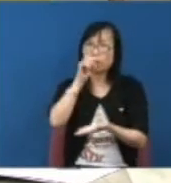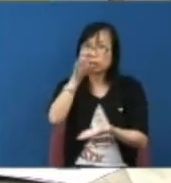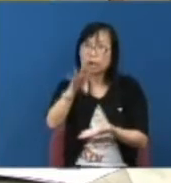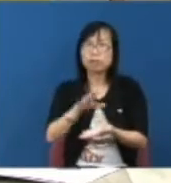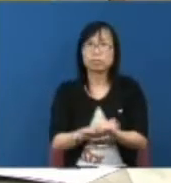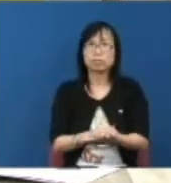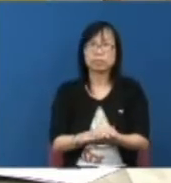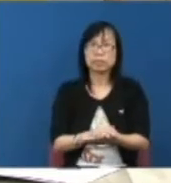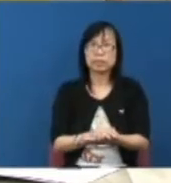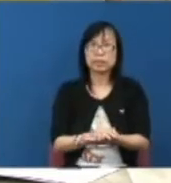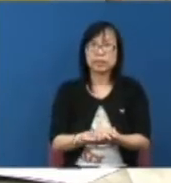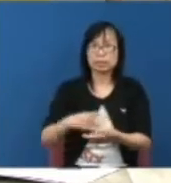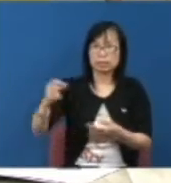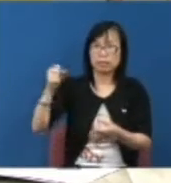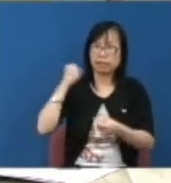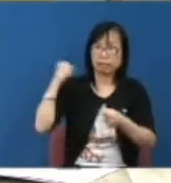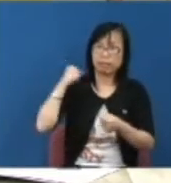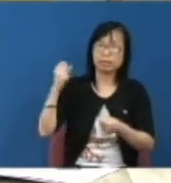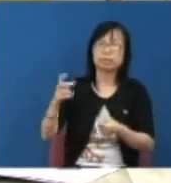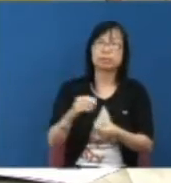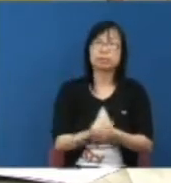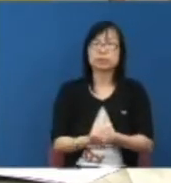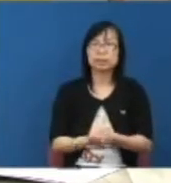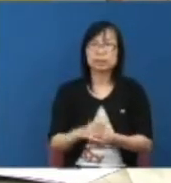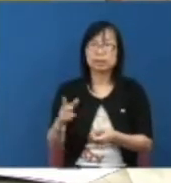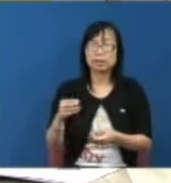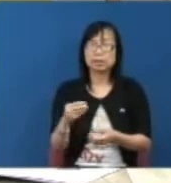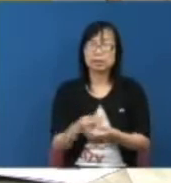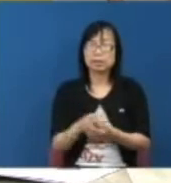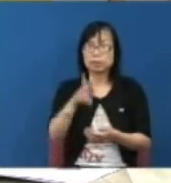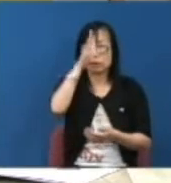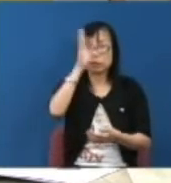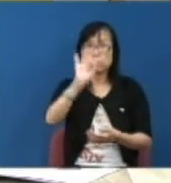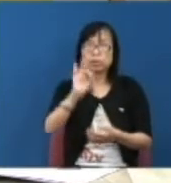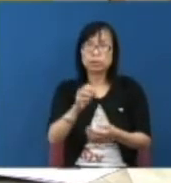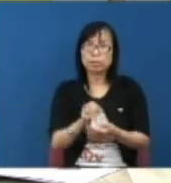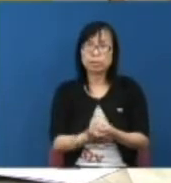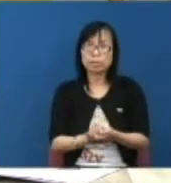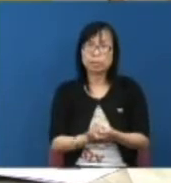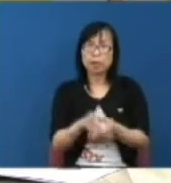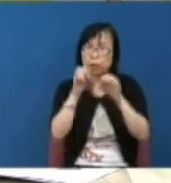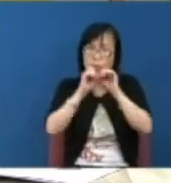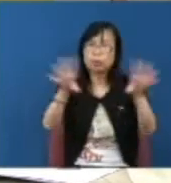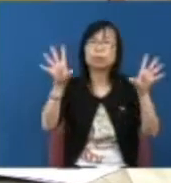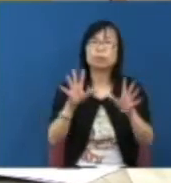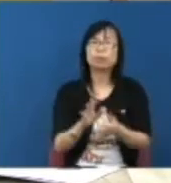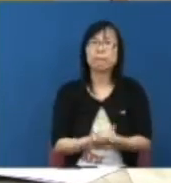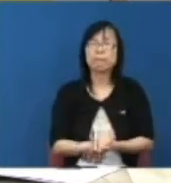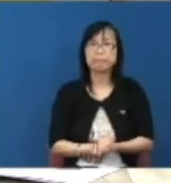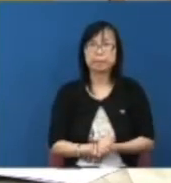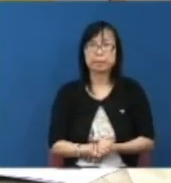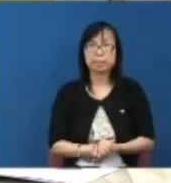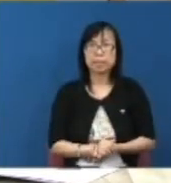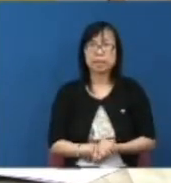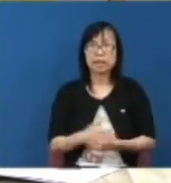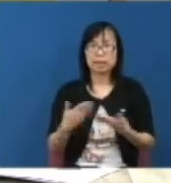zero energy 啊嘛。 其 實呢個其中一個賣點就係講啊嘛。 係啊。 不過問題就是政府冇將呢樣嘢係將佢推出嚟啫嘛。